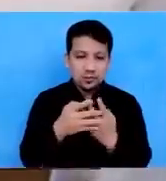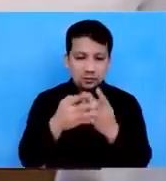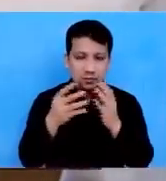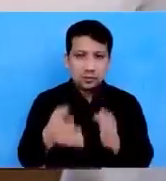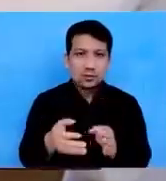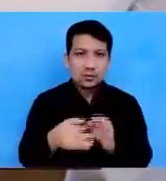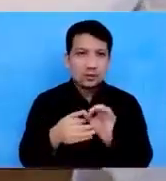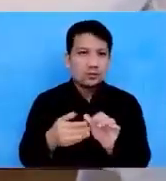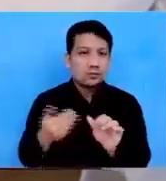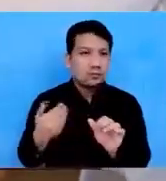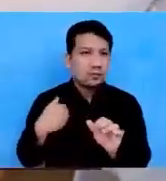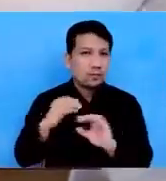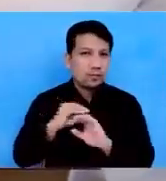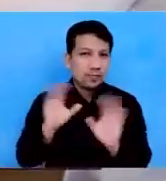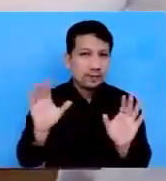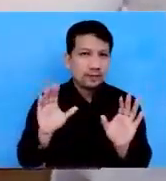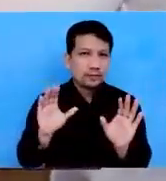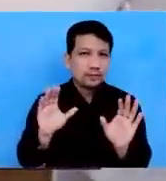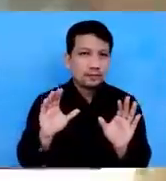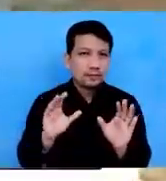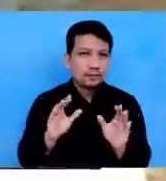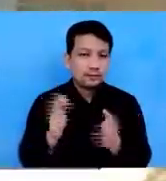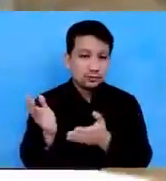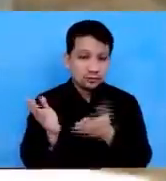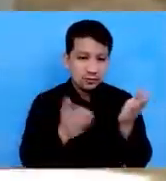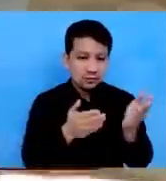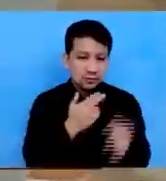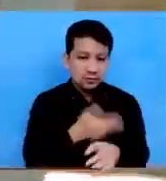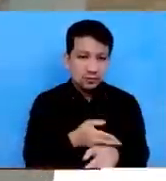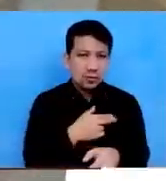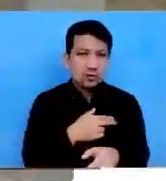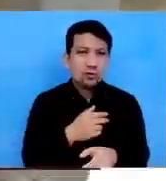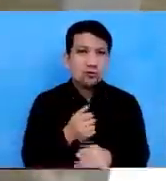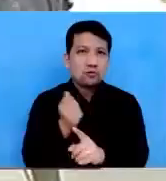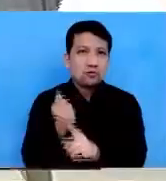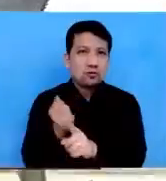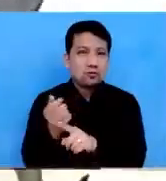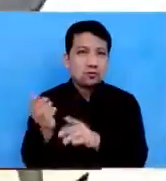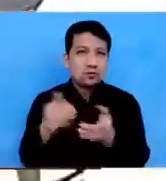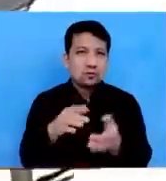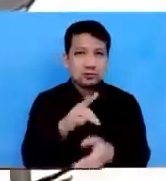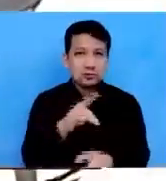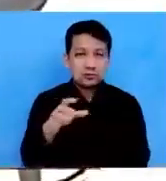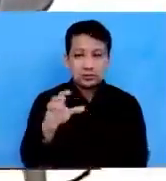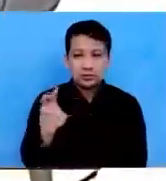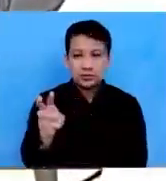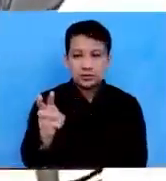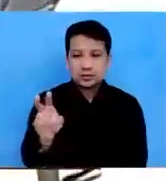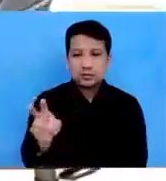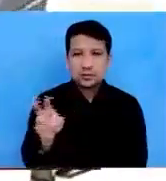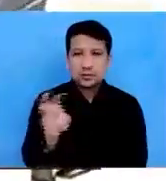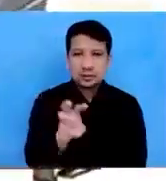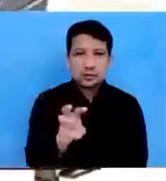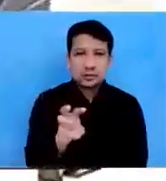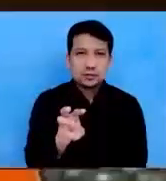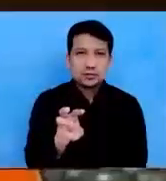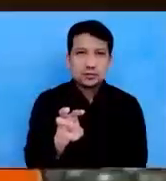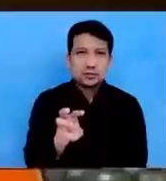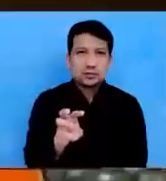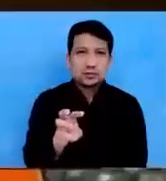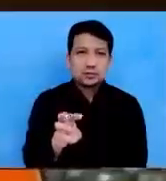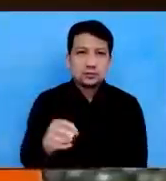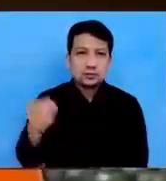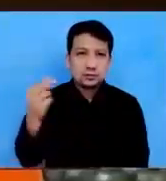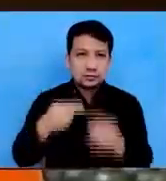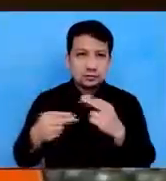para malinaw kung nagamot pa sa ospital o kusa na lamang namatay ang 176 inmates. Wala kaming history. May